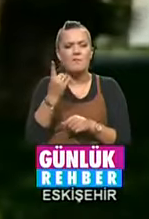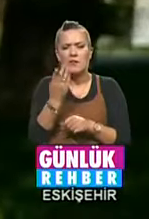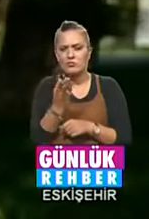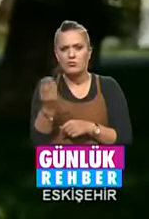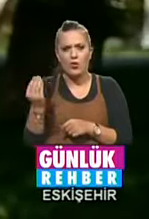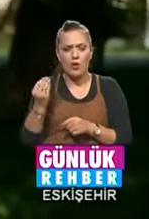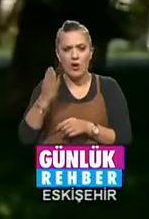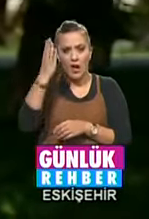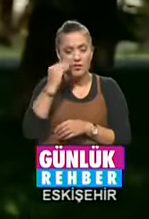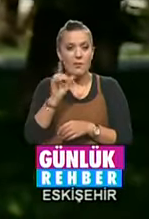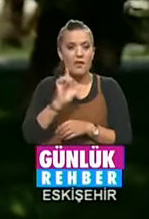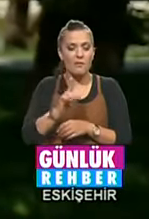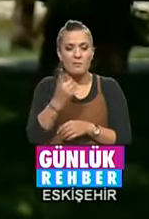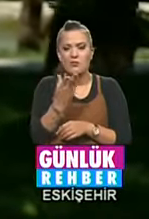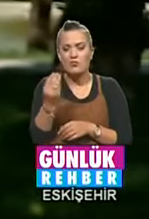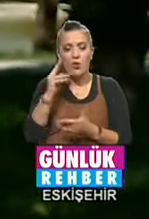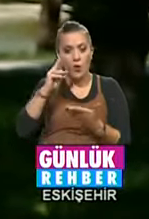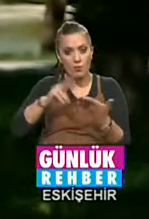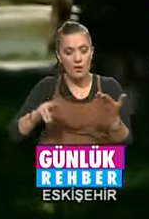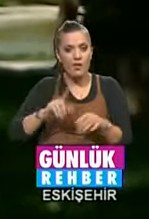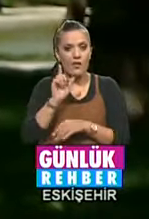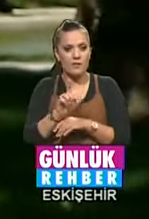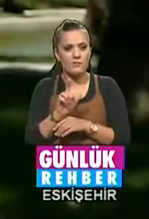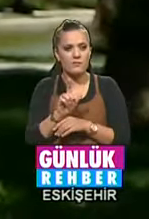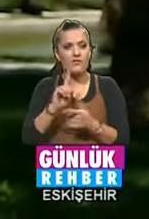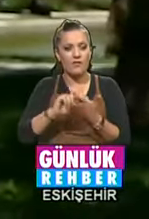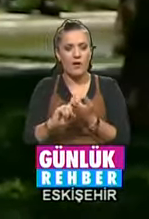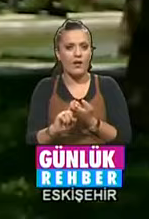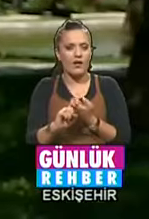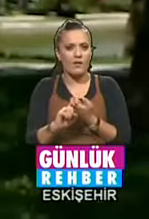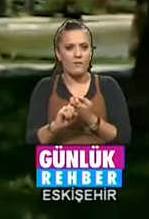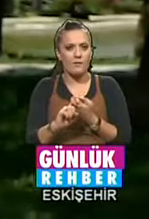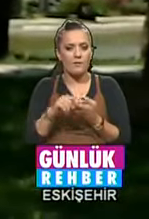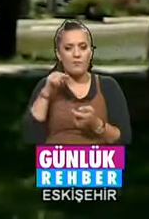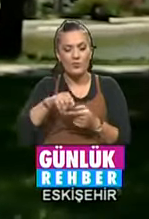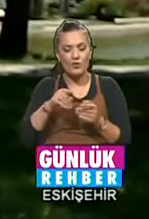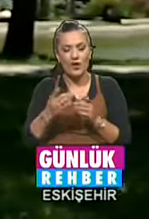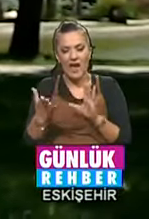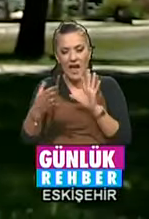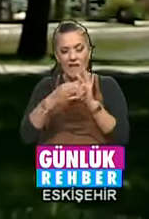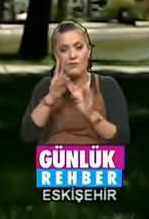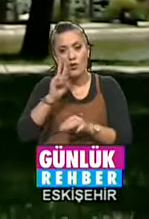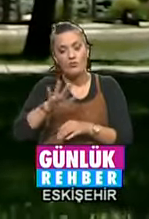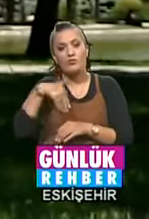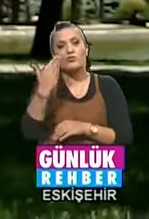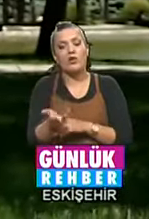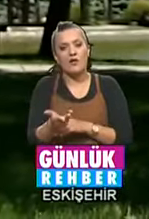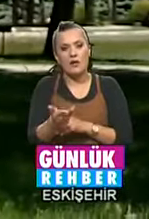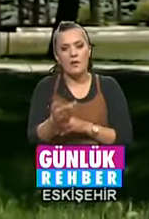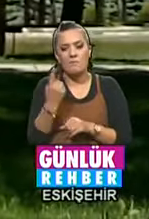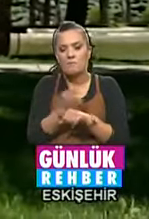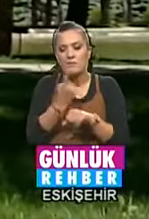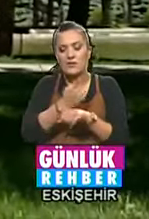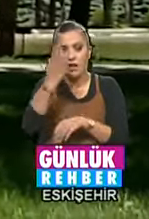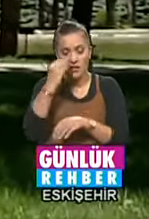birçoğunu anlamak lazım, birçoğunu okumak lazım. Ve bu etkileşimi gördükten sonra bir